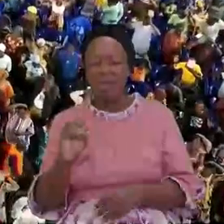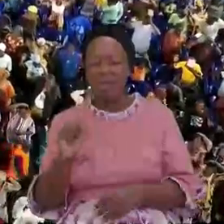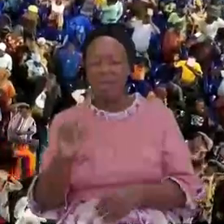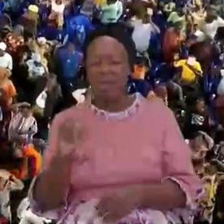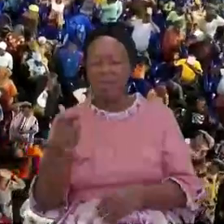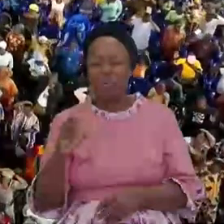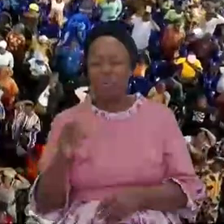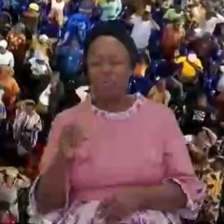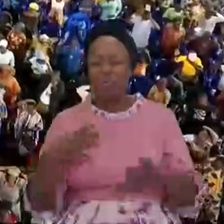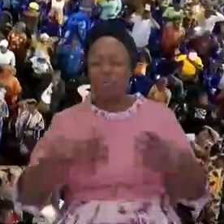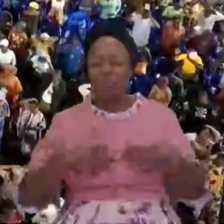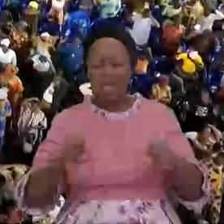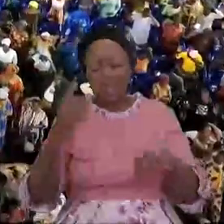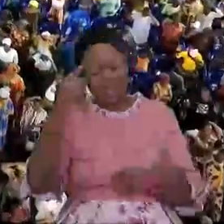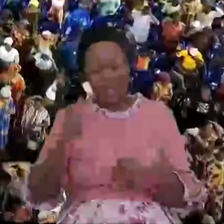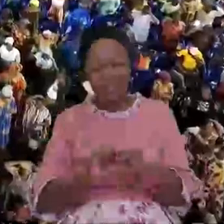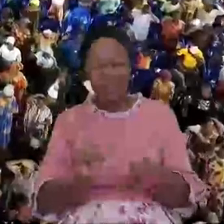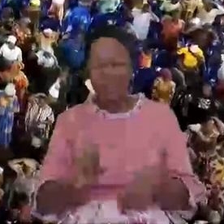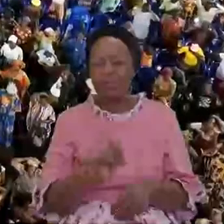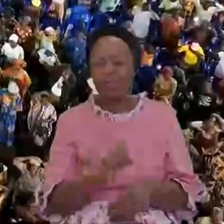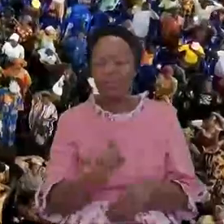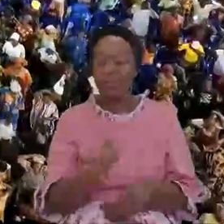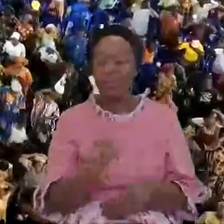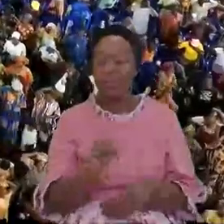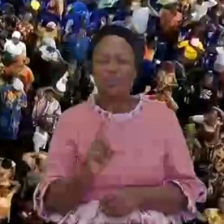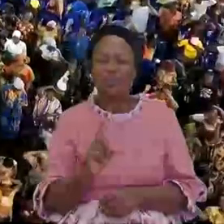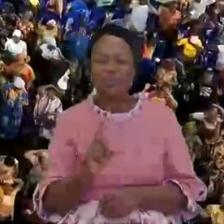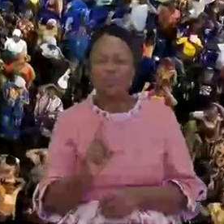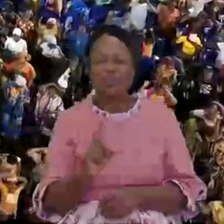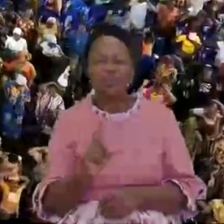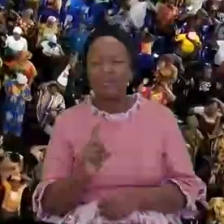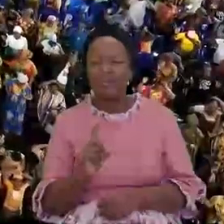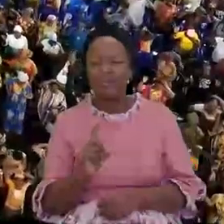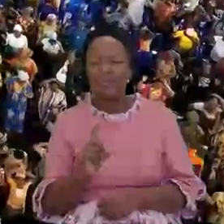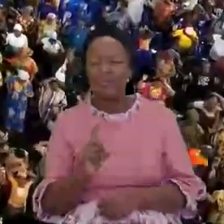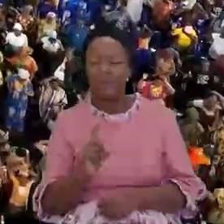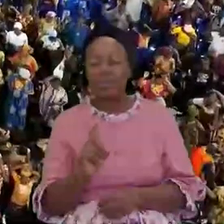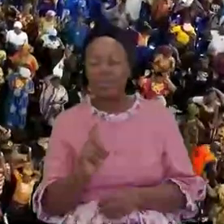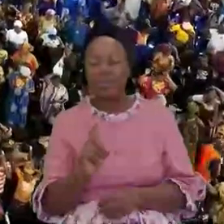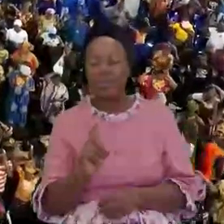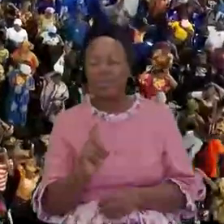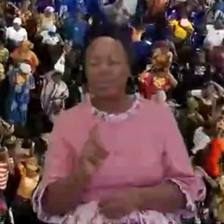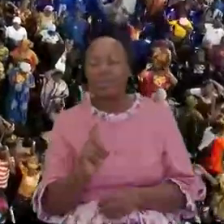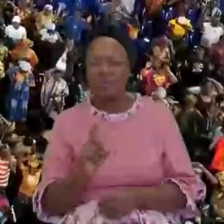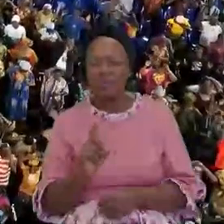Ici à Lomé, au lieu principal, la guérison pour tout le monde.